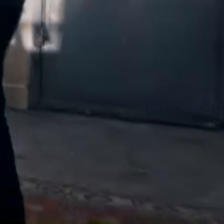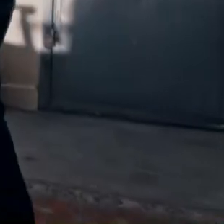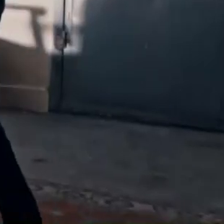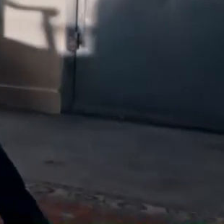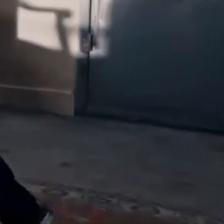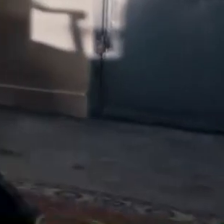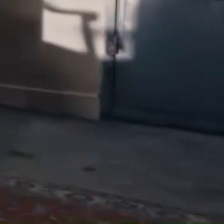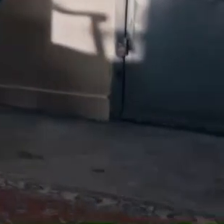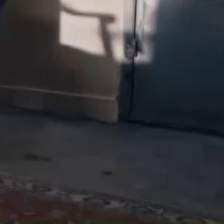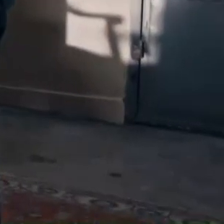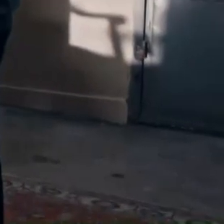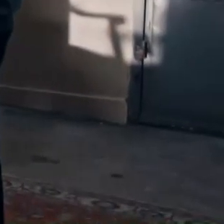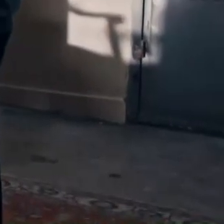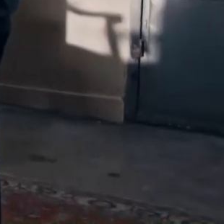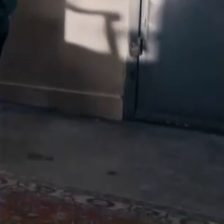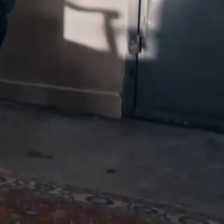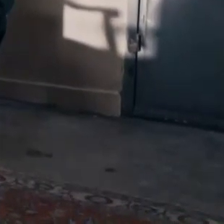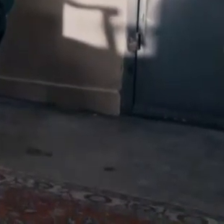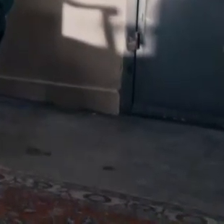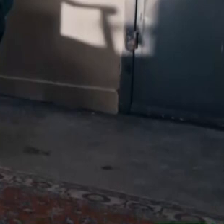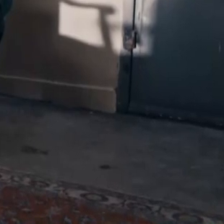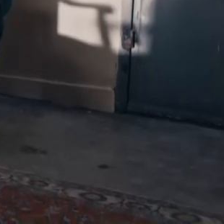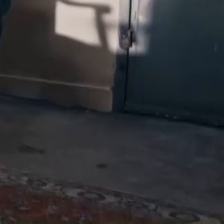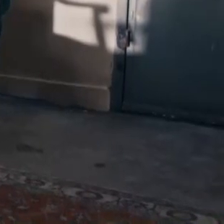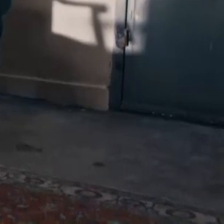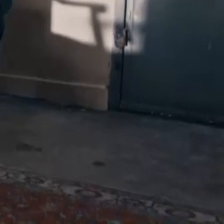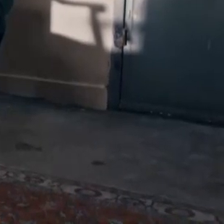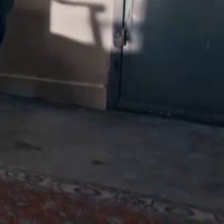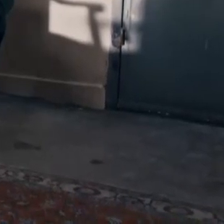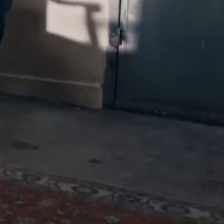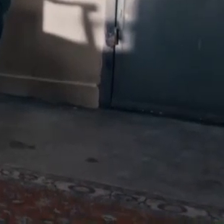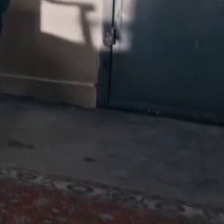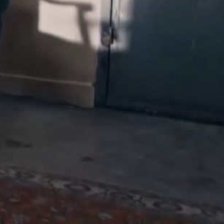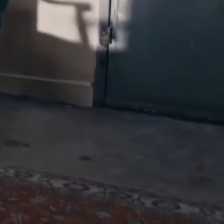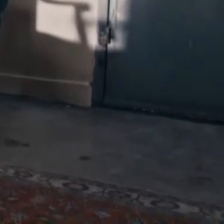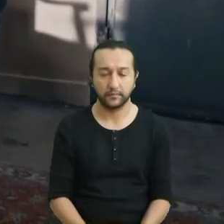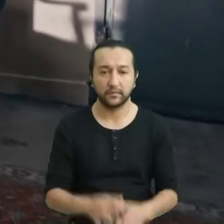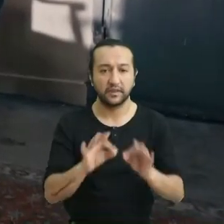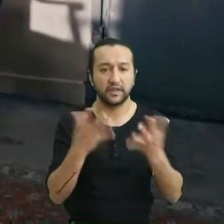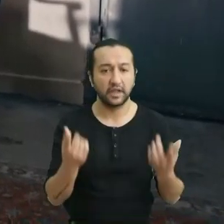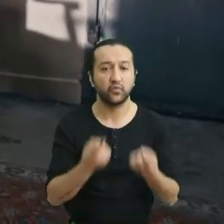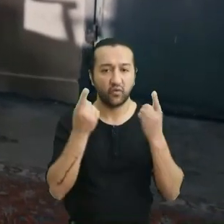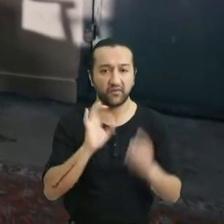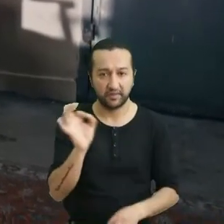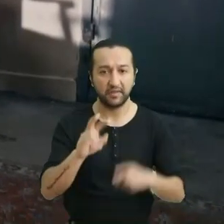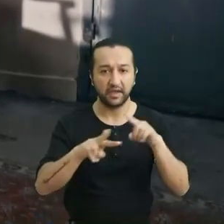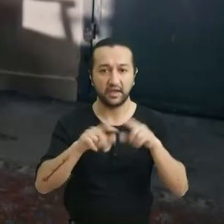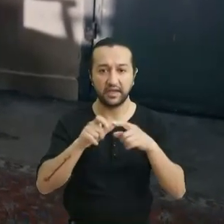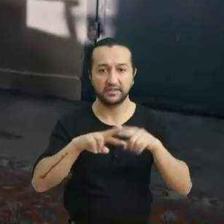parçalar masanın üzerinde dağınık halde durmakta. Asaf elini kurularken Rafael'i izliyor. Ne tuhaf değil mi Asaf?